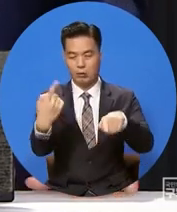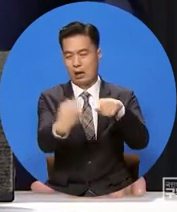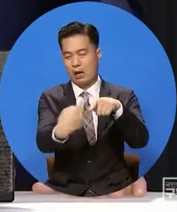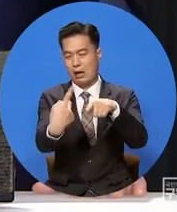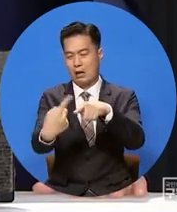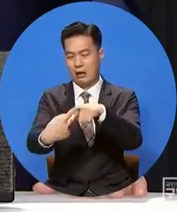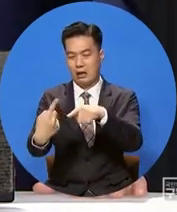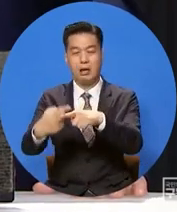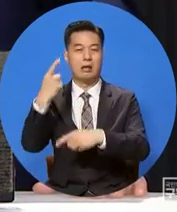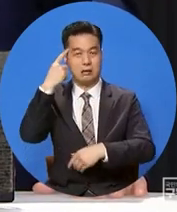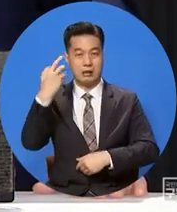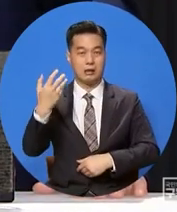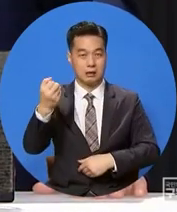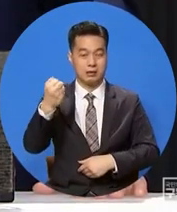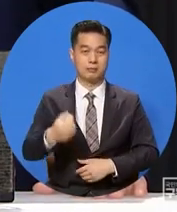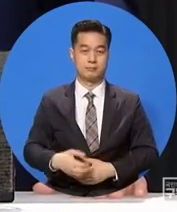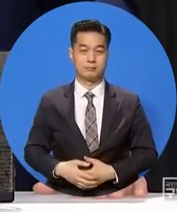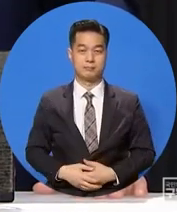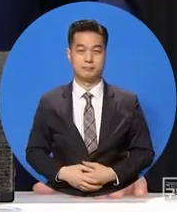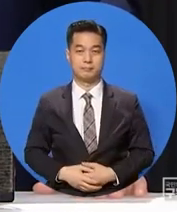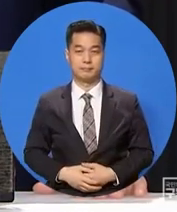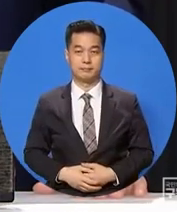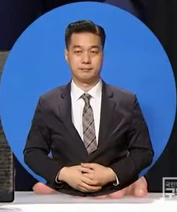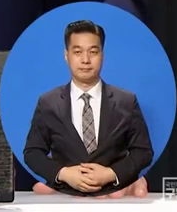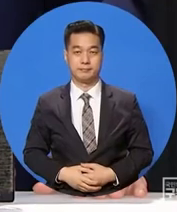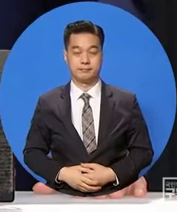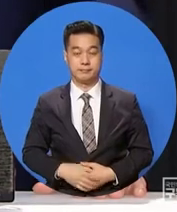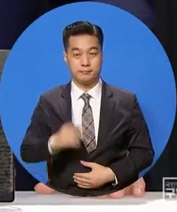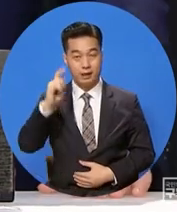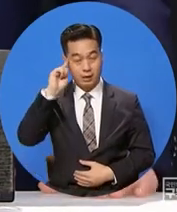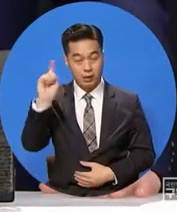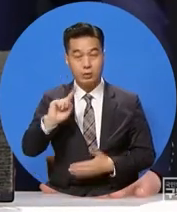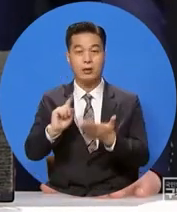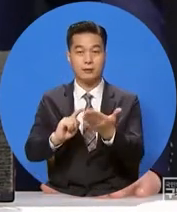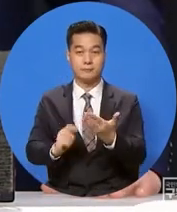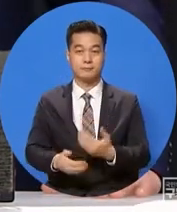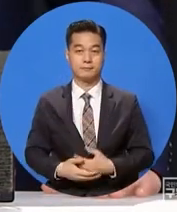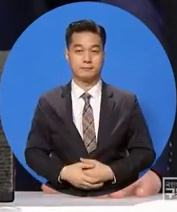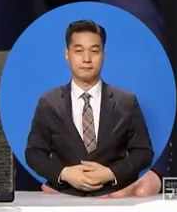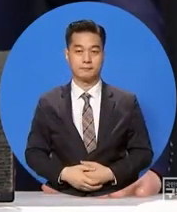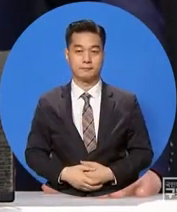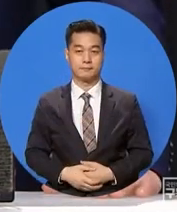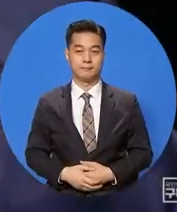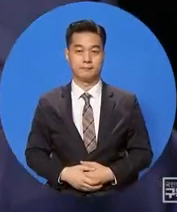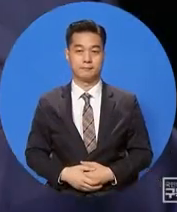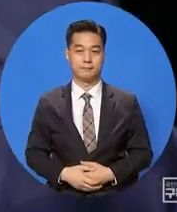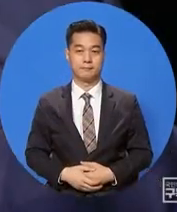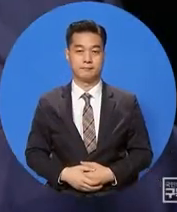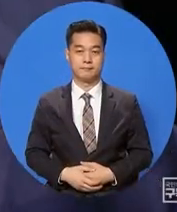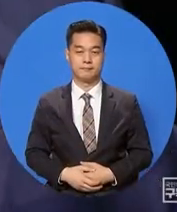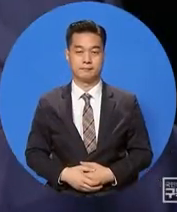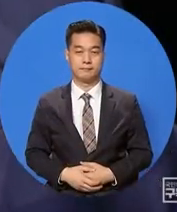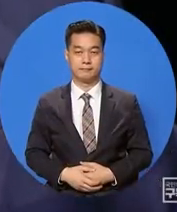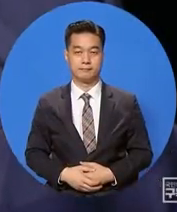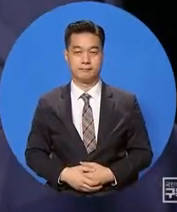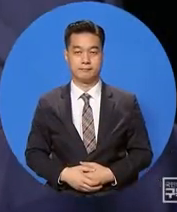피장파장이다. 그런 말을 많이 듣습니다. 네. 어떻게 생각하십니까? 네. 이